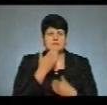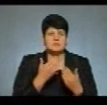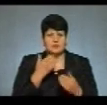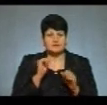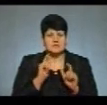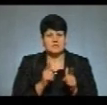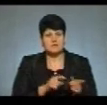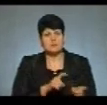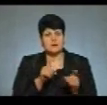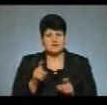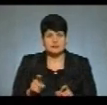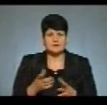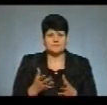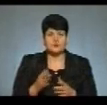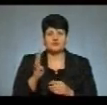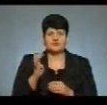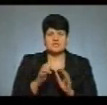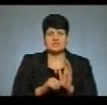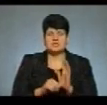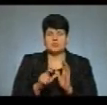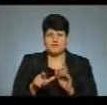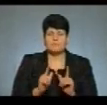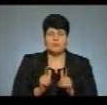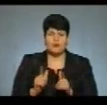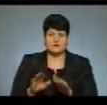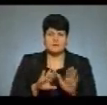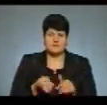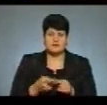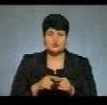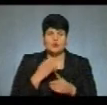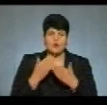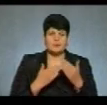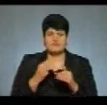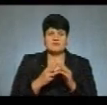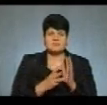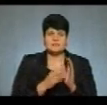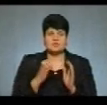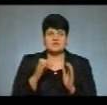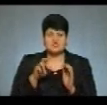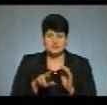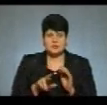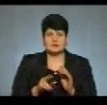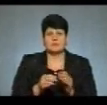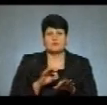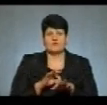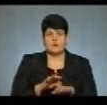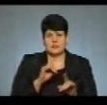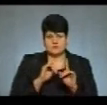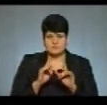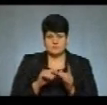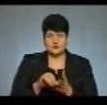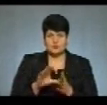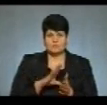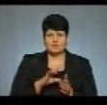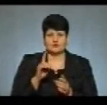України. 460 людей погодилося. Після цього опитування 18 січня провели збори. Присутніх було 147